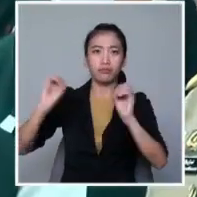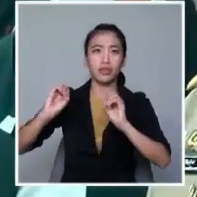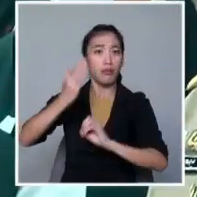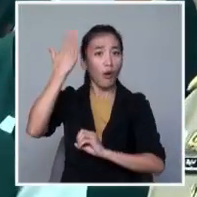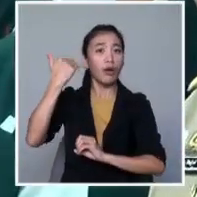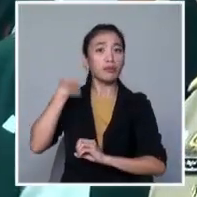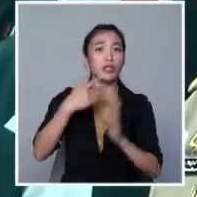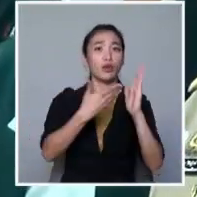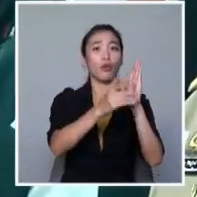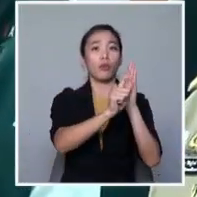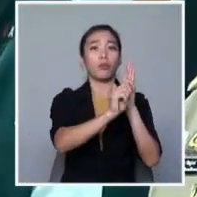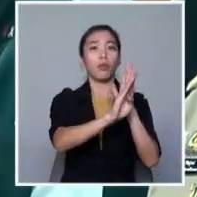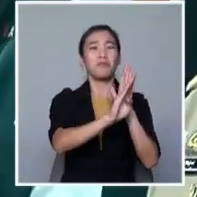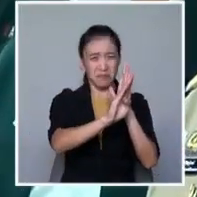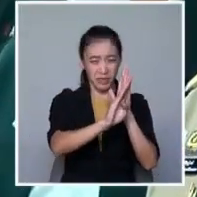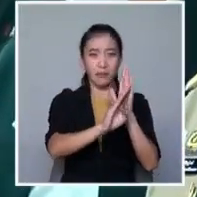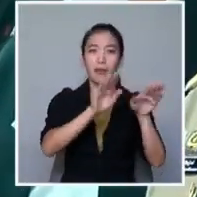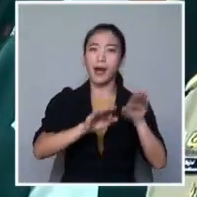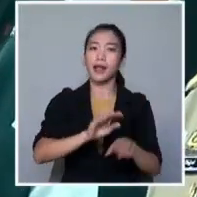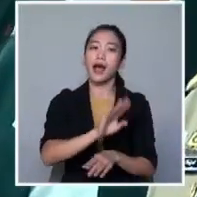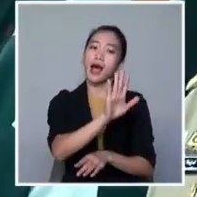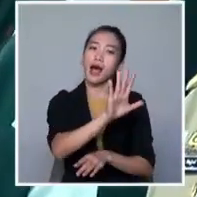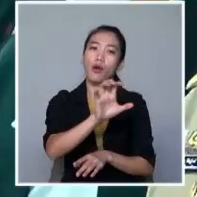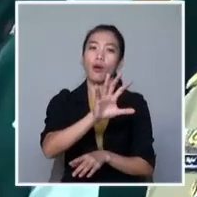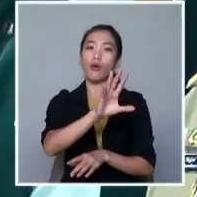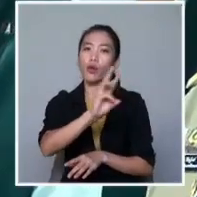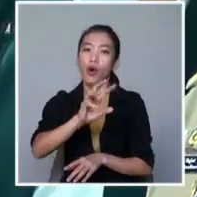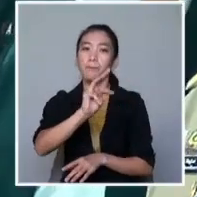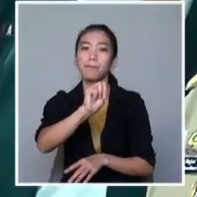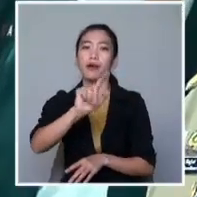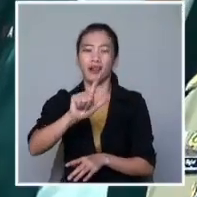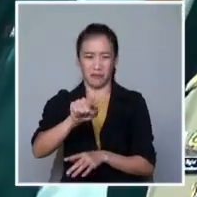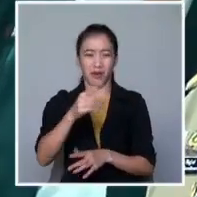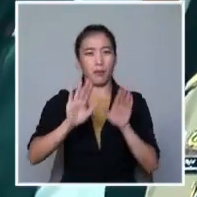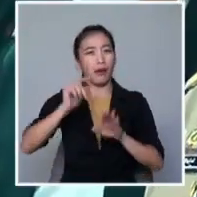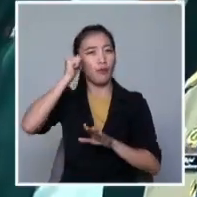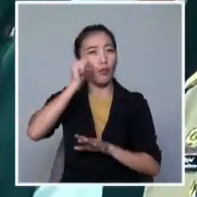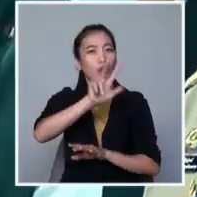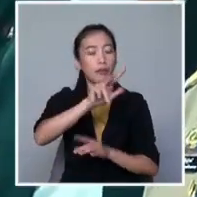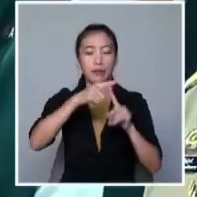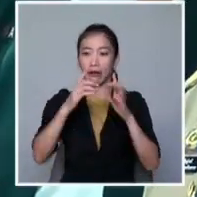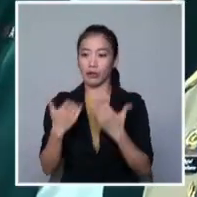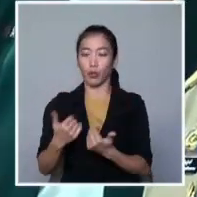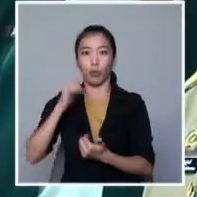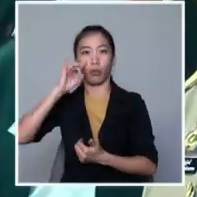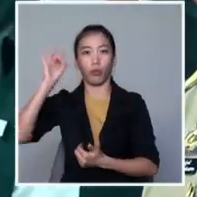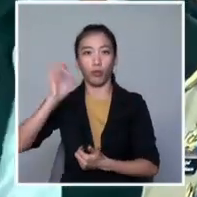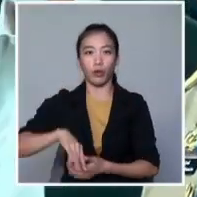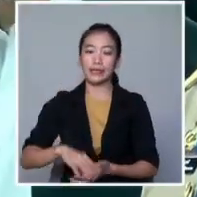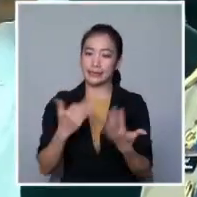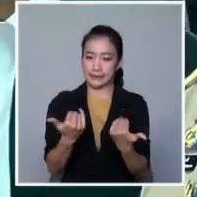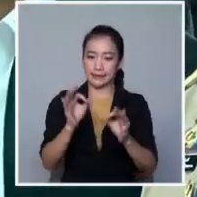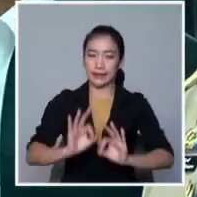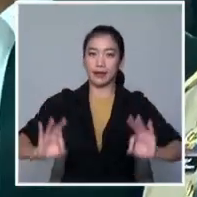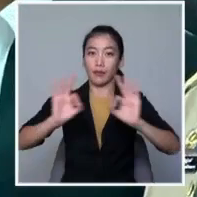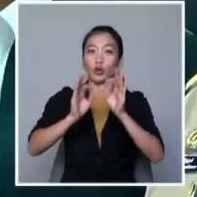ท่านี้นั่นก็ 5-600 มิลลิเมตรภายใน3วันเหมือนกันนะเพราะฉะนั้นสิ่งที่สำคัญที่สุดนี่ให้คนอยู่กับน้ำได้นะโด